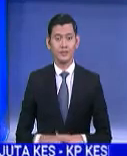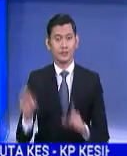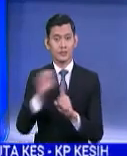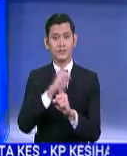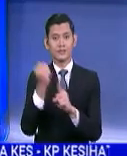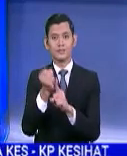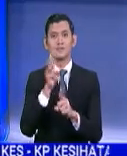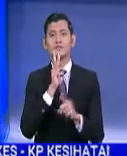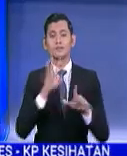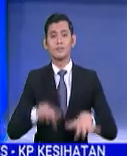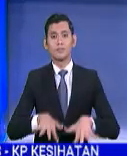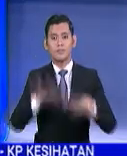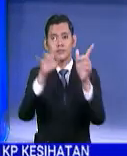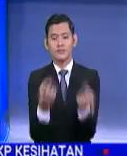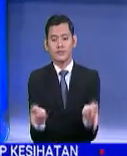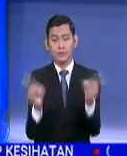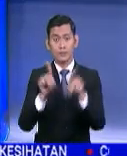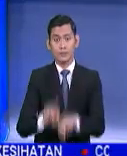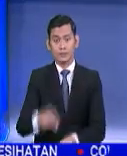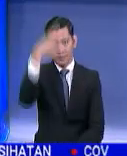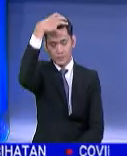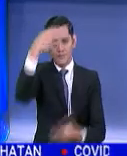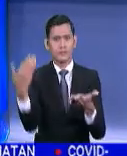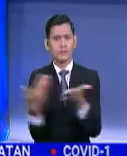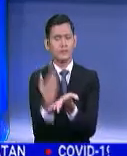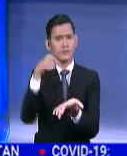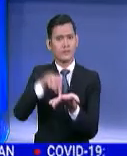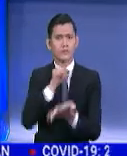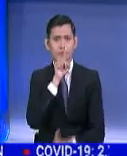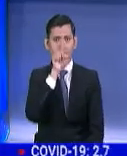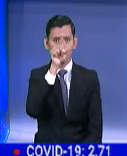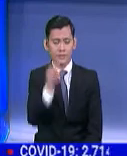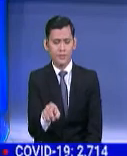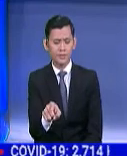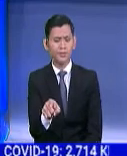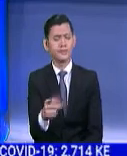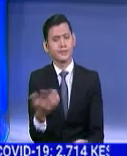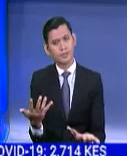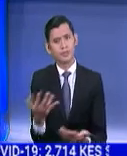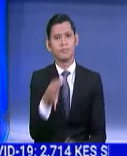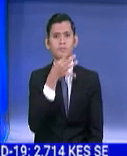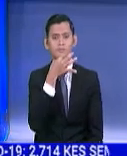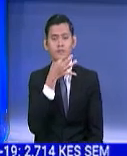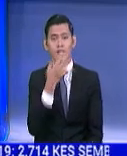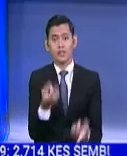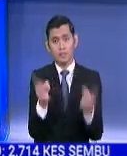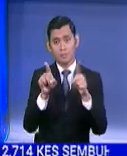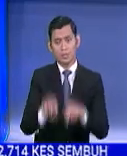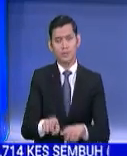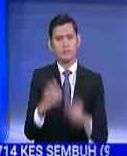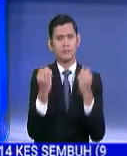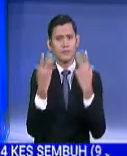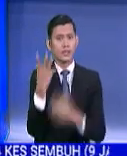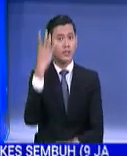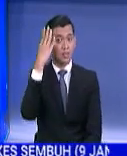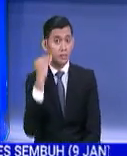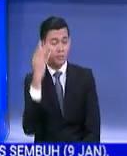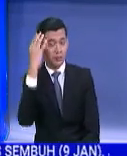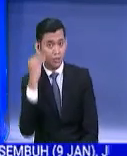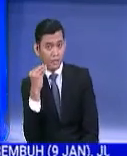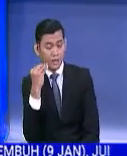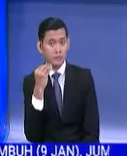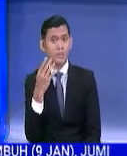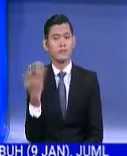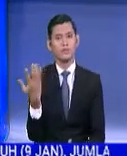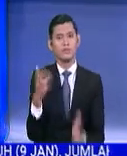Situasi banjir yang berlaku di Selangor baru-baru ini sememangnya sesuatu yang tidak diduga sama sekali. Banyak pengalaman dan iktibar yang boleh